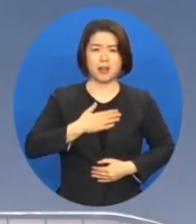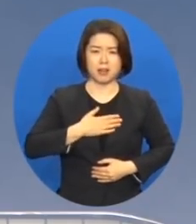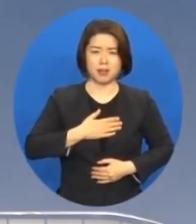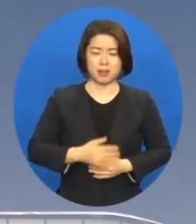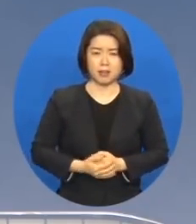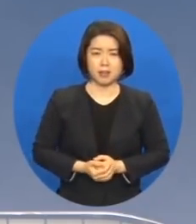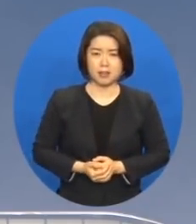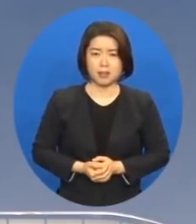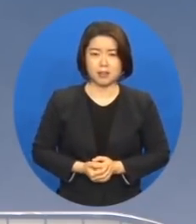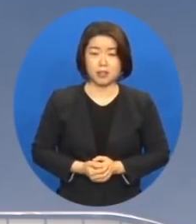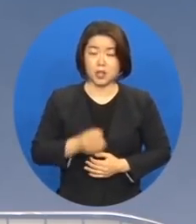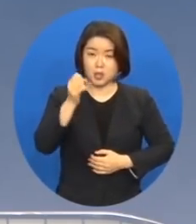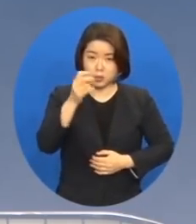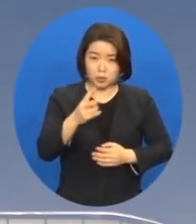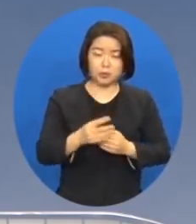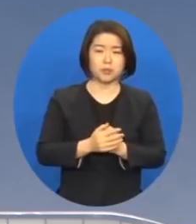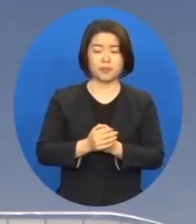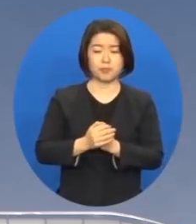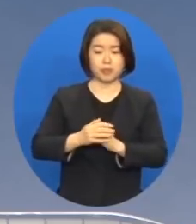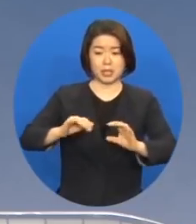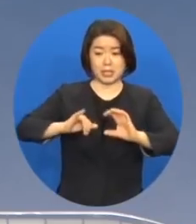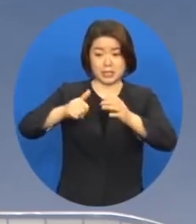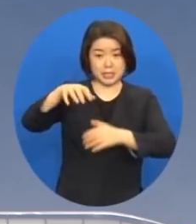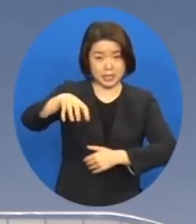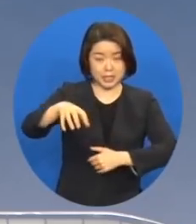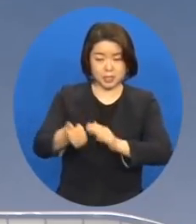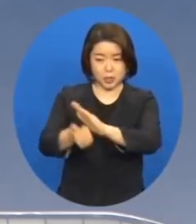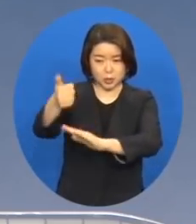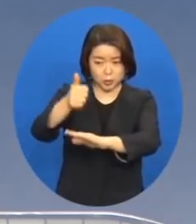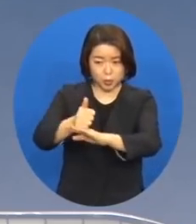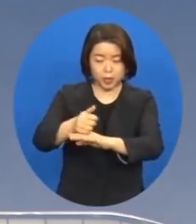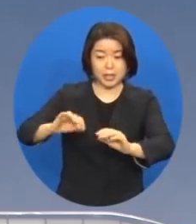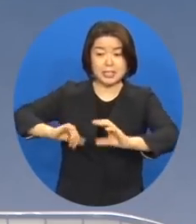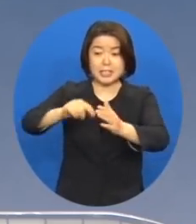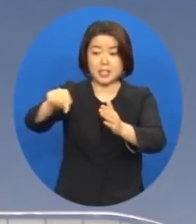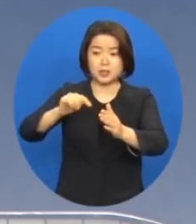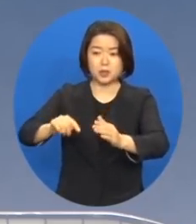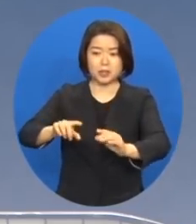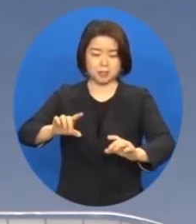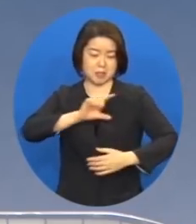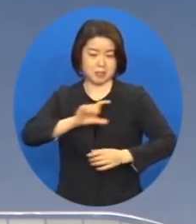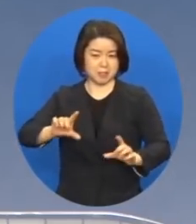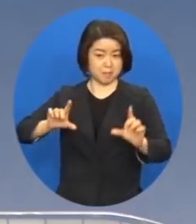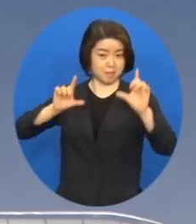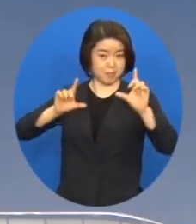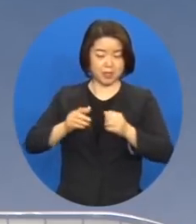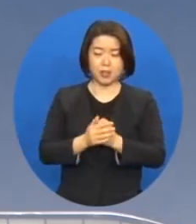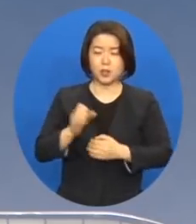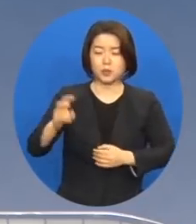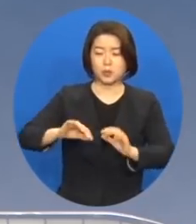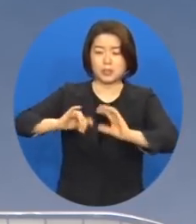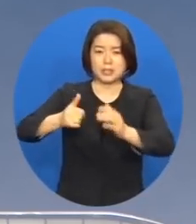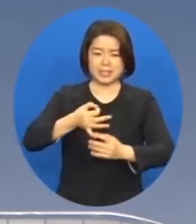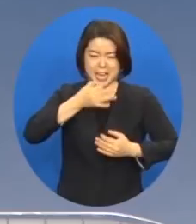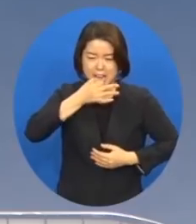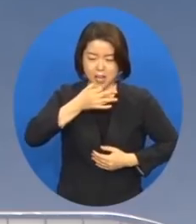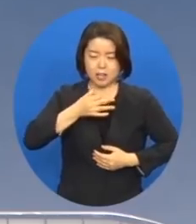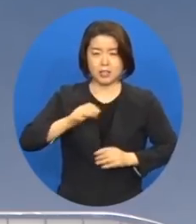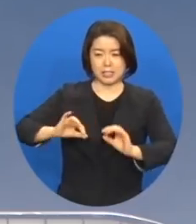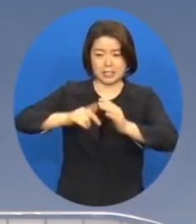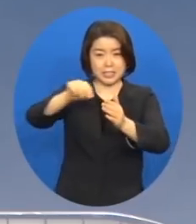그리고 세상의 성공, 세상의 명예, 그리고 세상의 정욕, 세상의